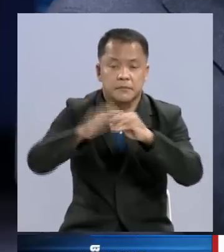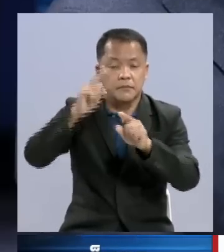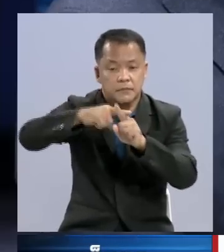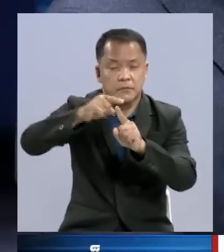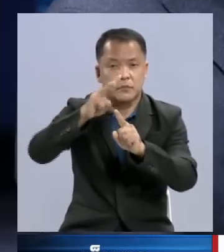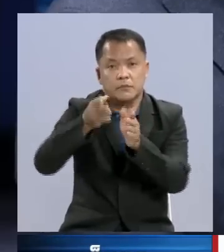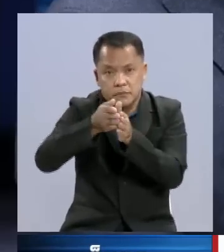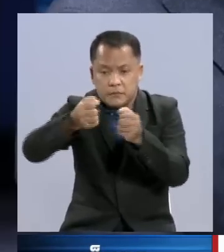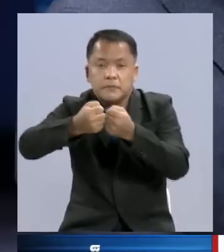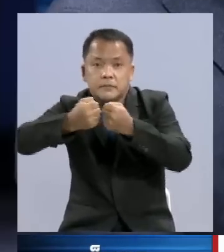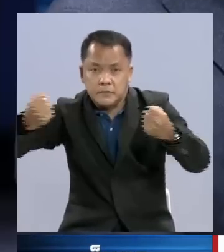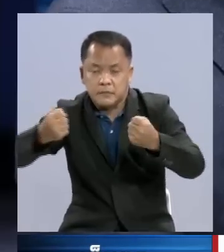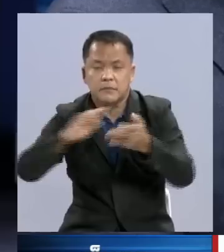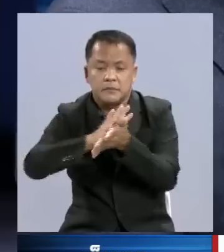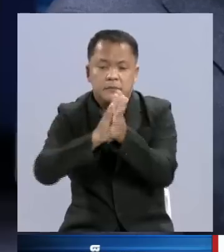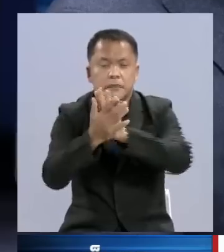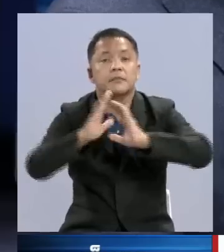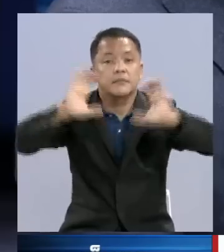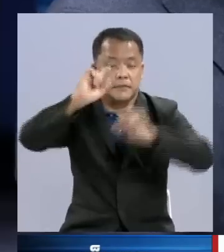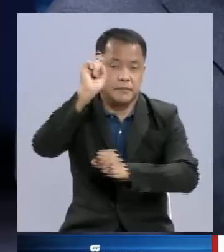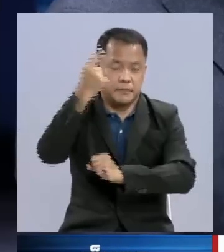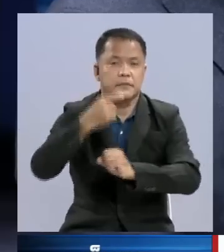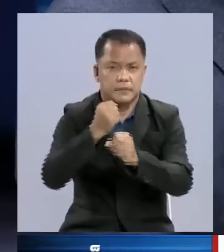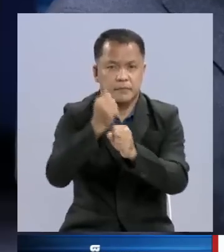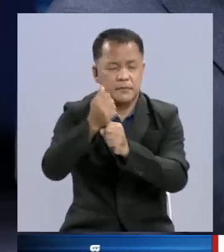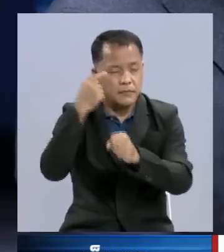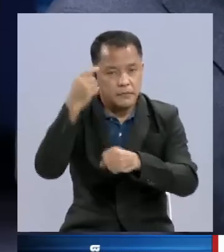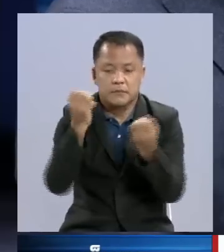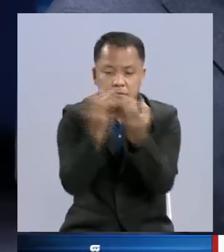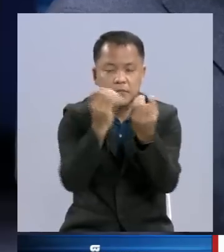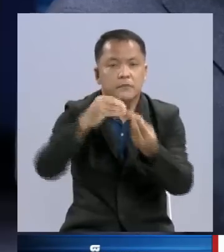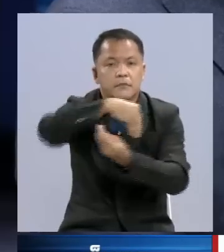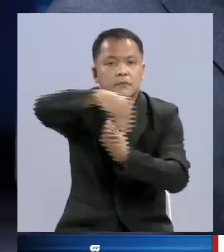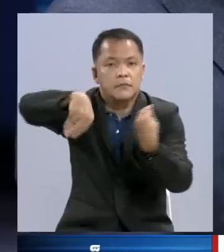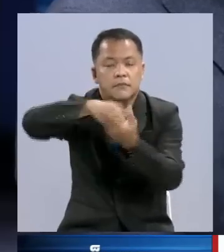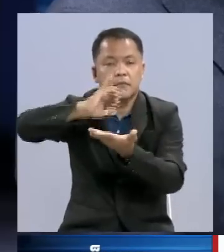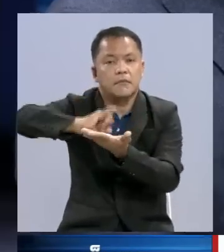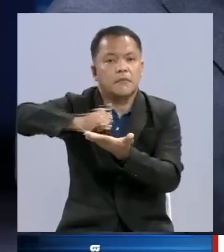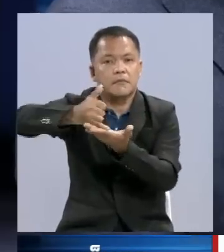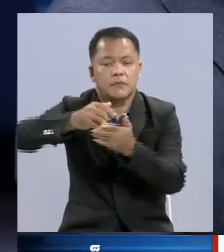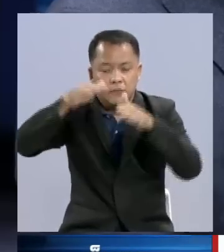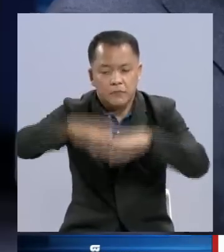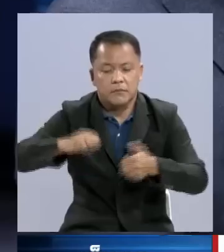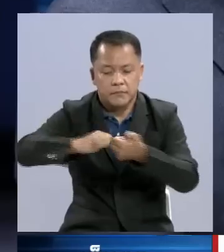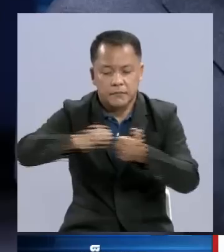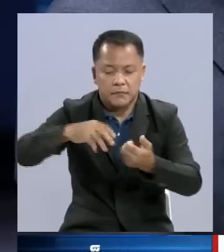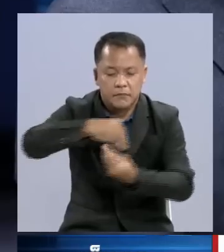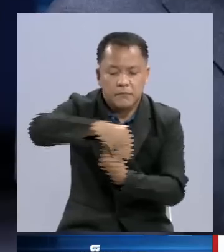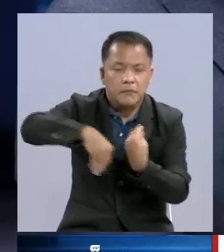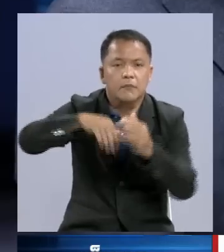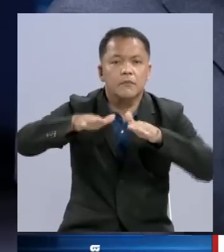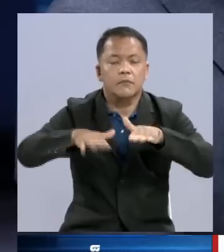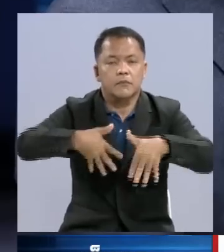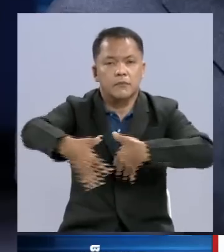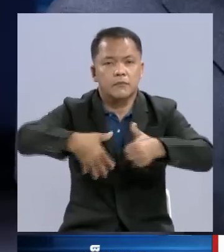นะครับจนกว่าการเปลี่ยนผ่านสู่รัฐบาลชุดใหม่จะสำเร็จจะได้ไม่กระทบกับเศรษฐกิจที่กำลังฟื้นตัวลดภาระค่าครองชีพของประชาชน